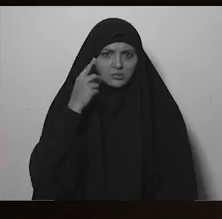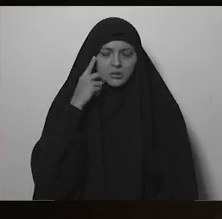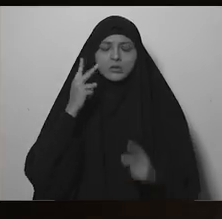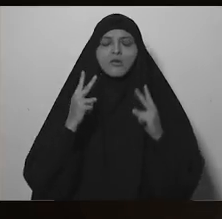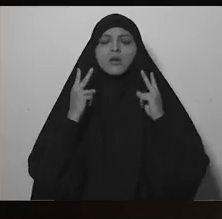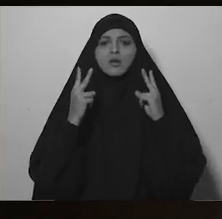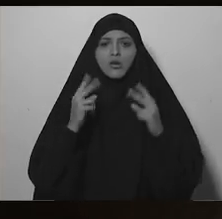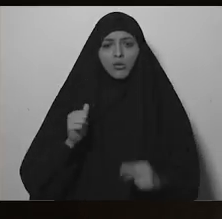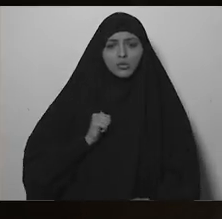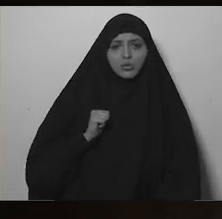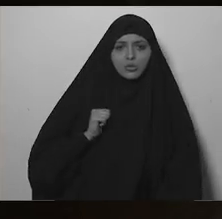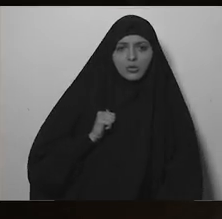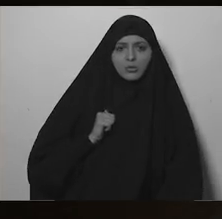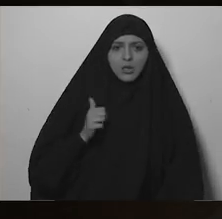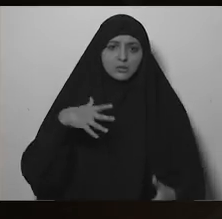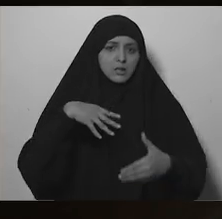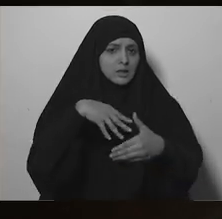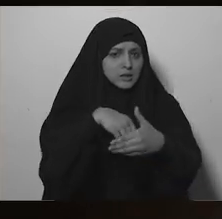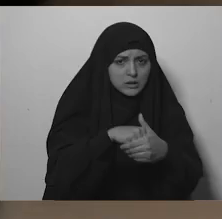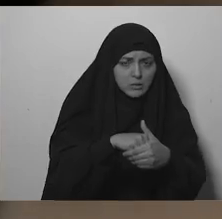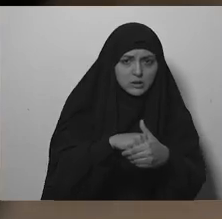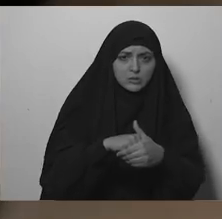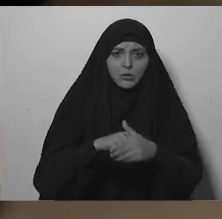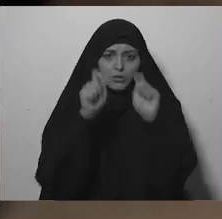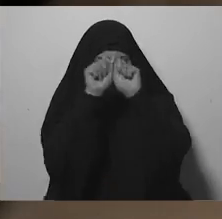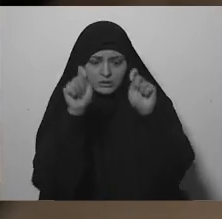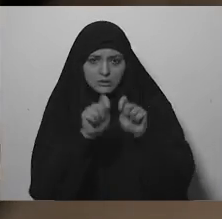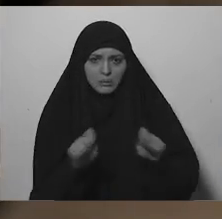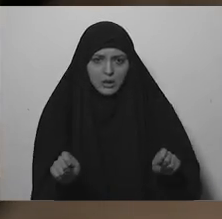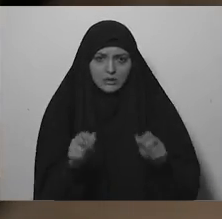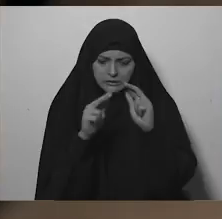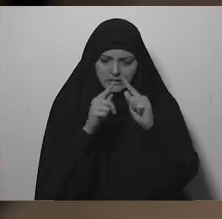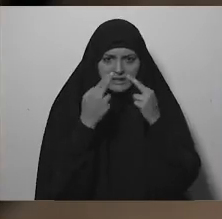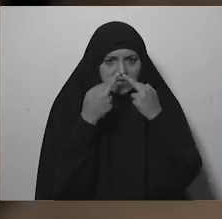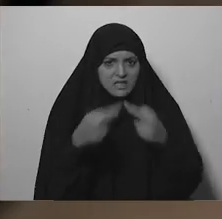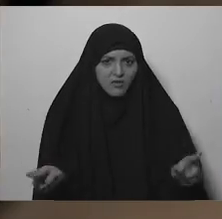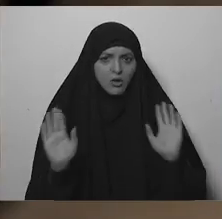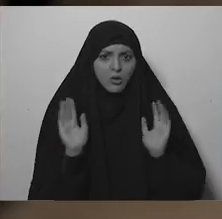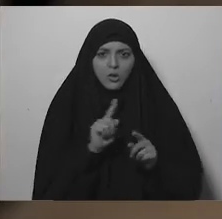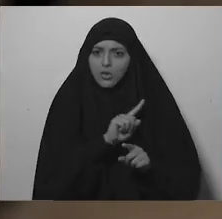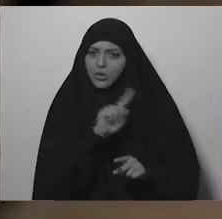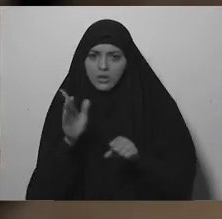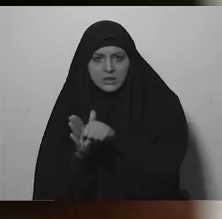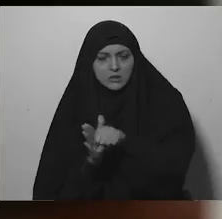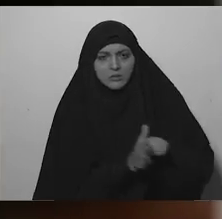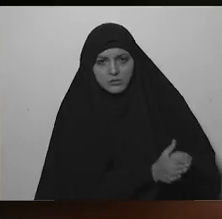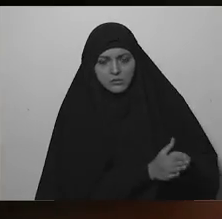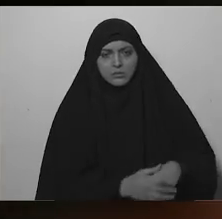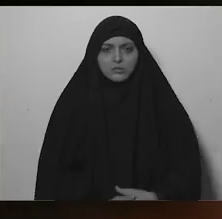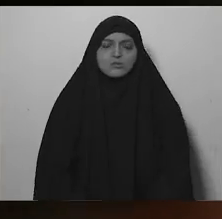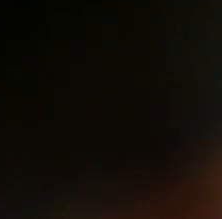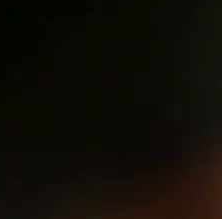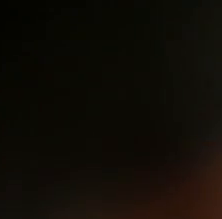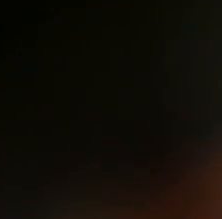La dignité, l'autonomie, la participation, le respect de la différence, la non-discrimination. Ces